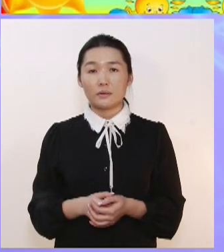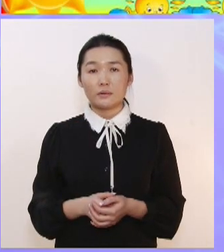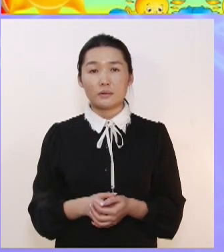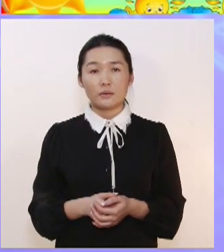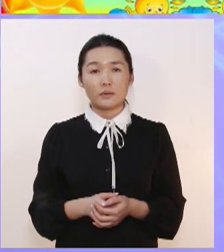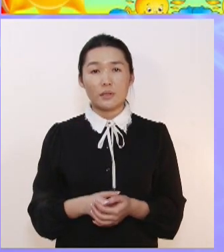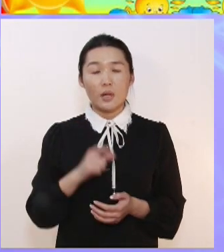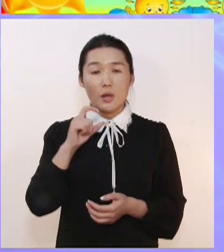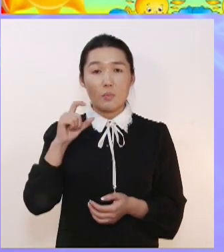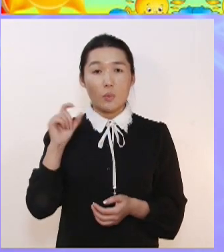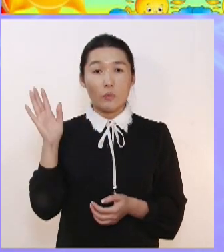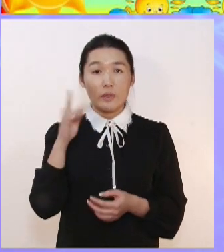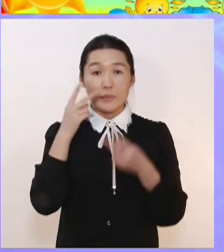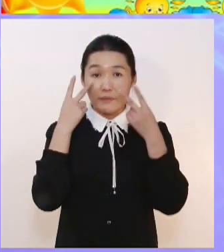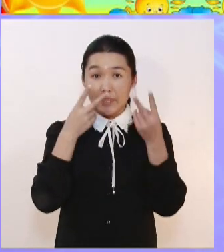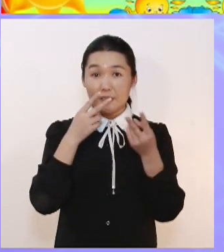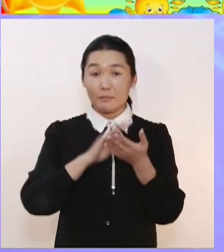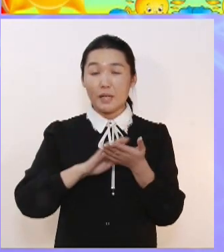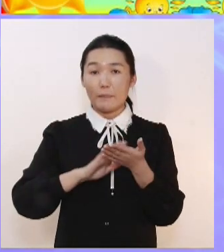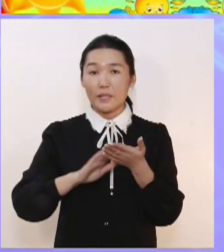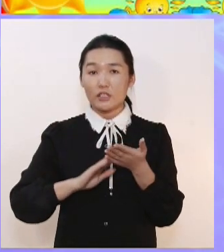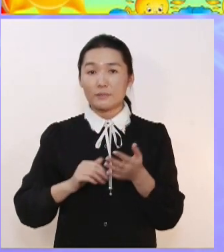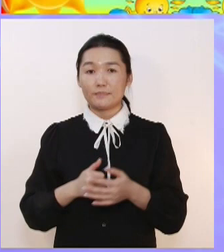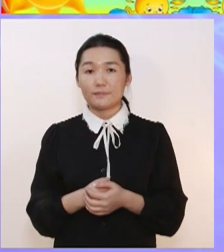Буквы мы видим и пишем.